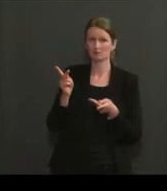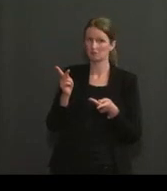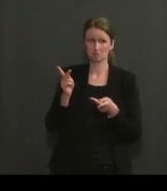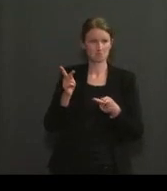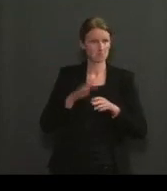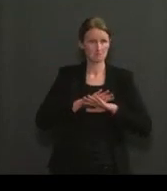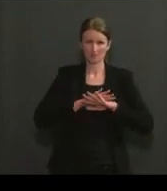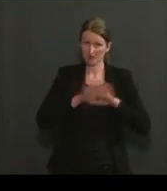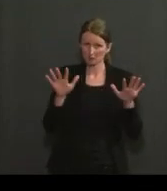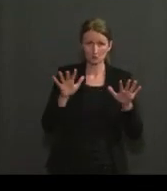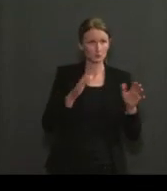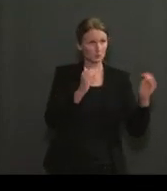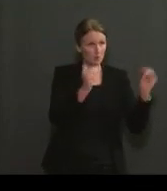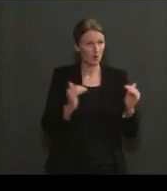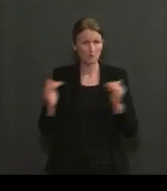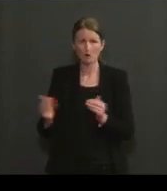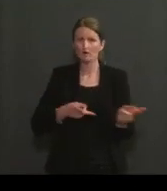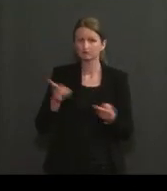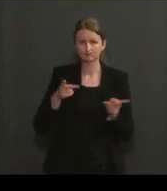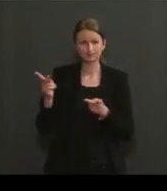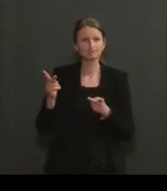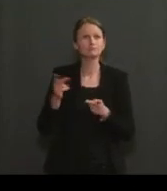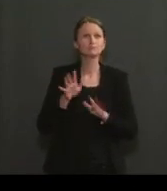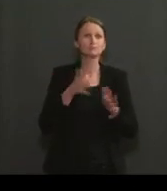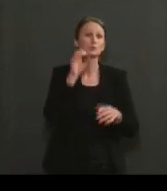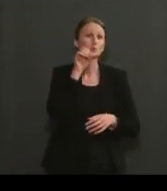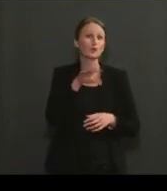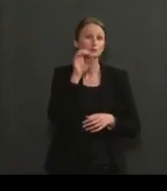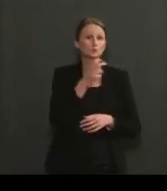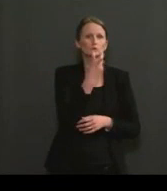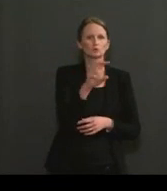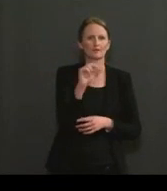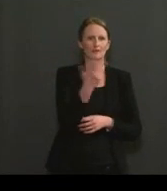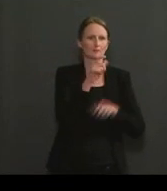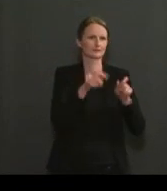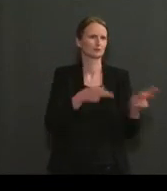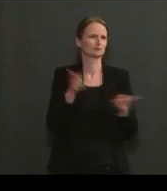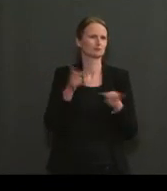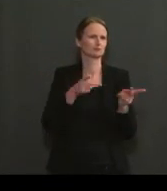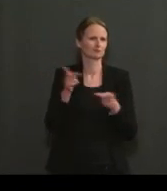229 nouvelles admissions par jour, soit une diminution toujours d'un quart de 25%.